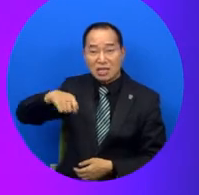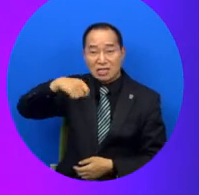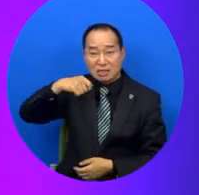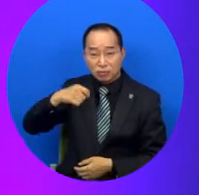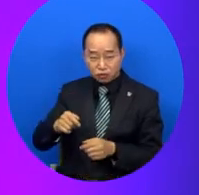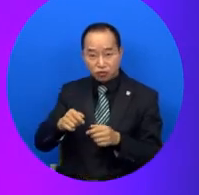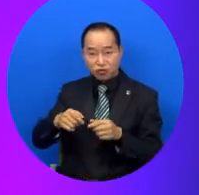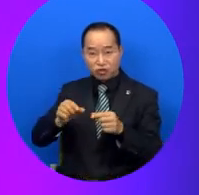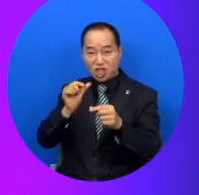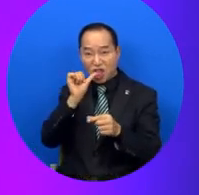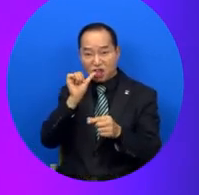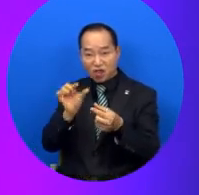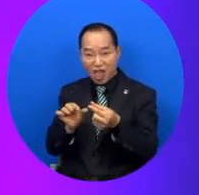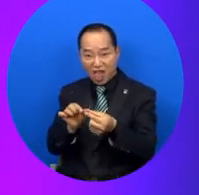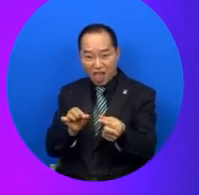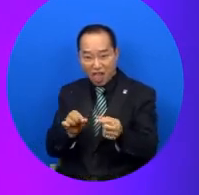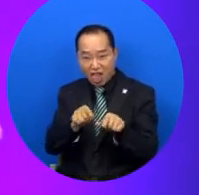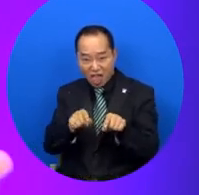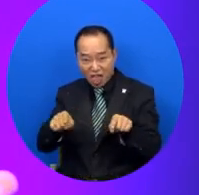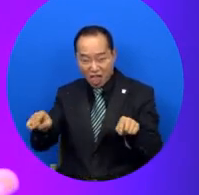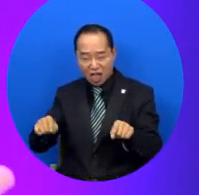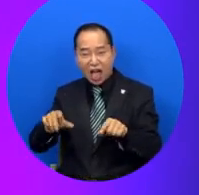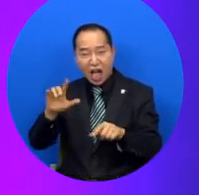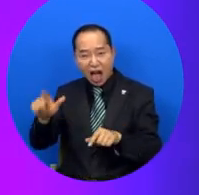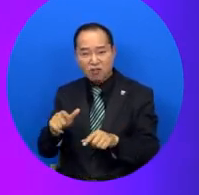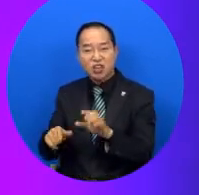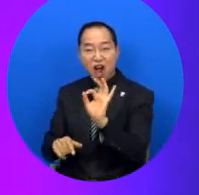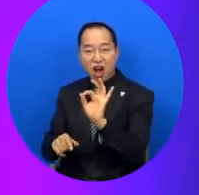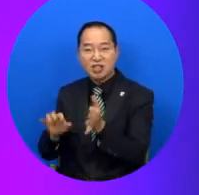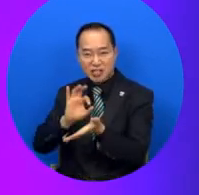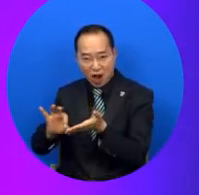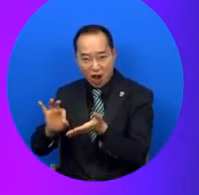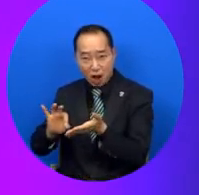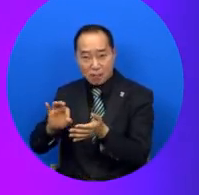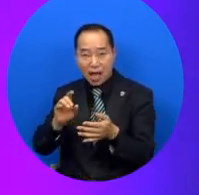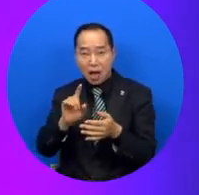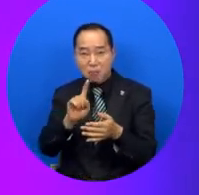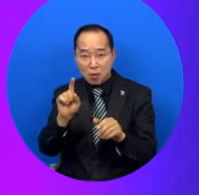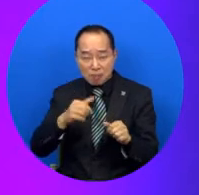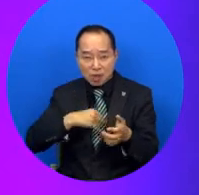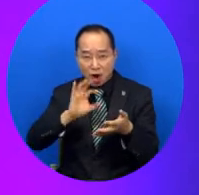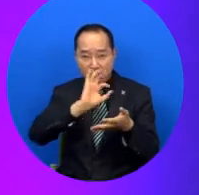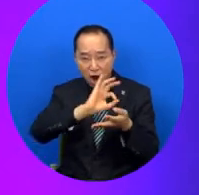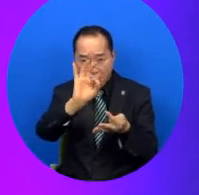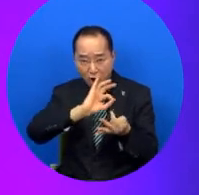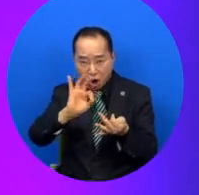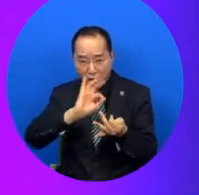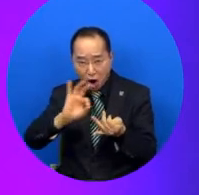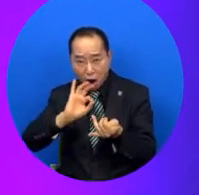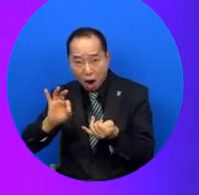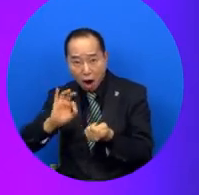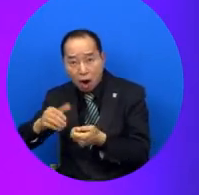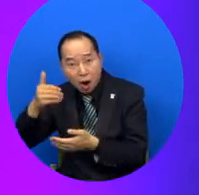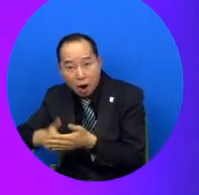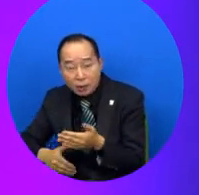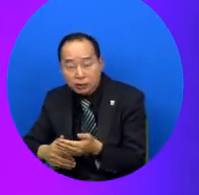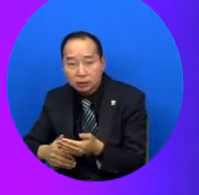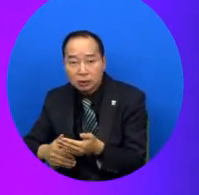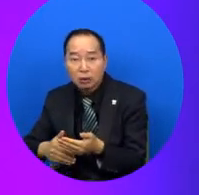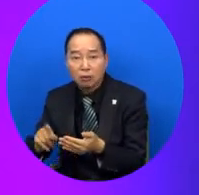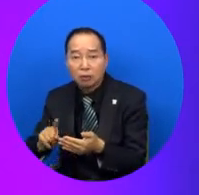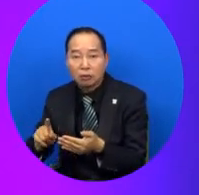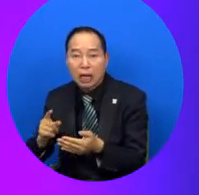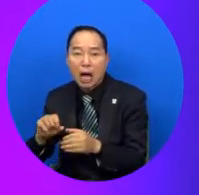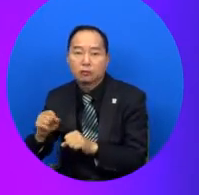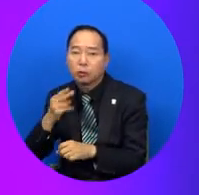정말 그 스푼 정말 스푼 다 떨어진 정말 할 수가 없는 에너지가 없는 그런 진짜